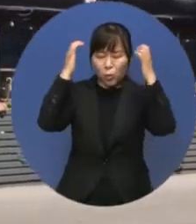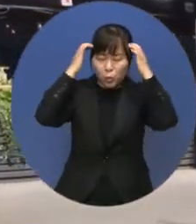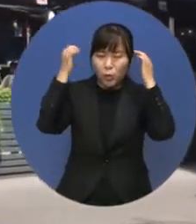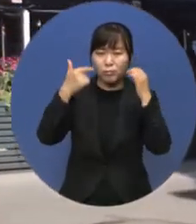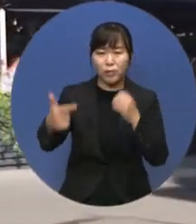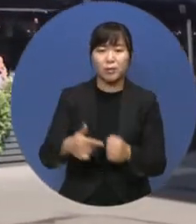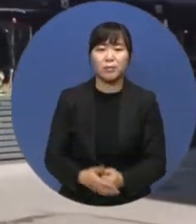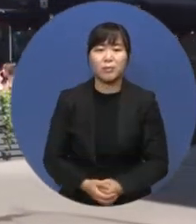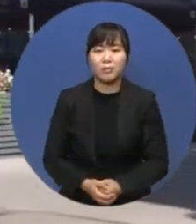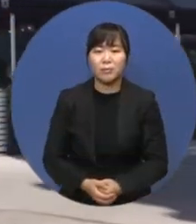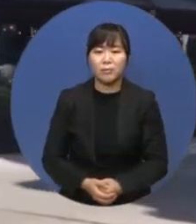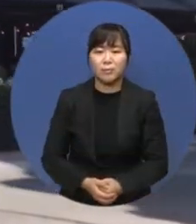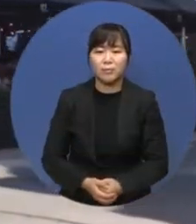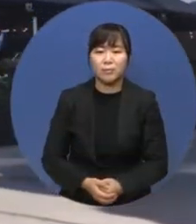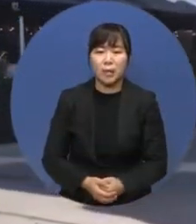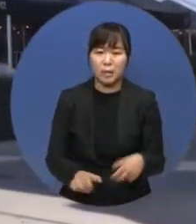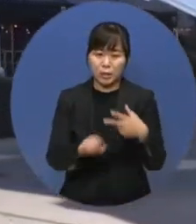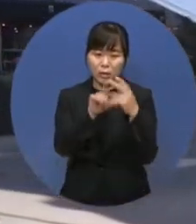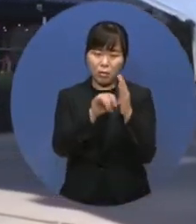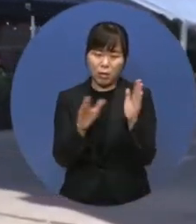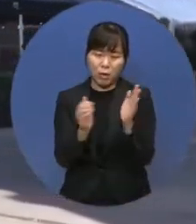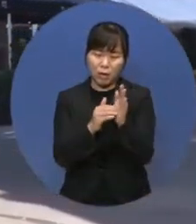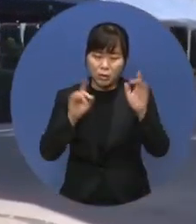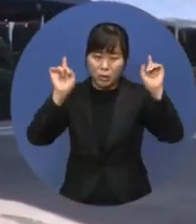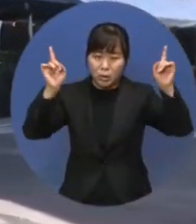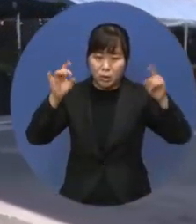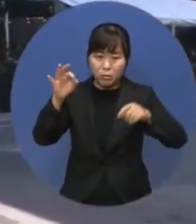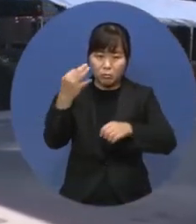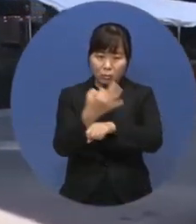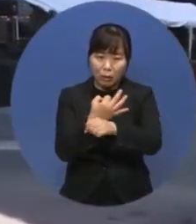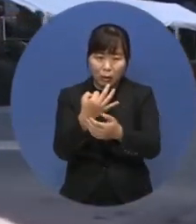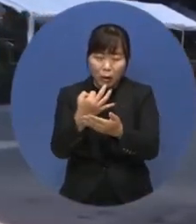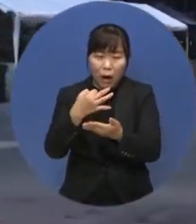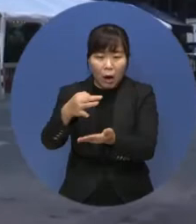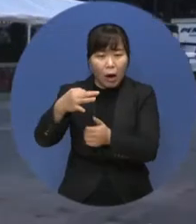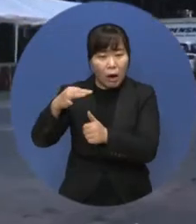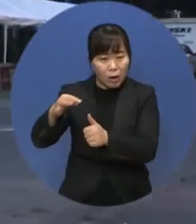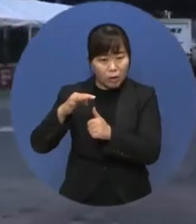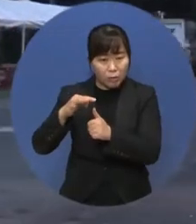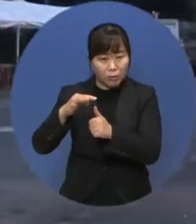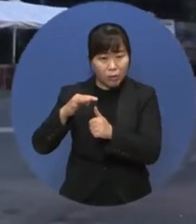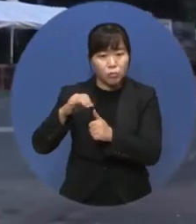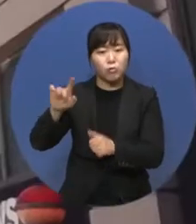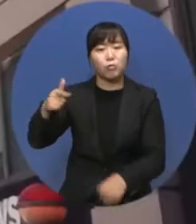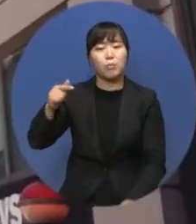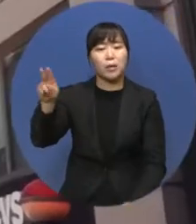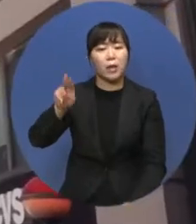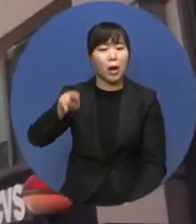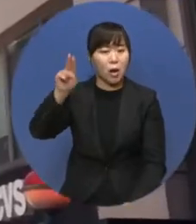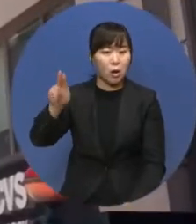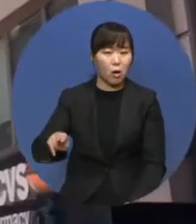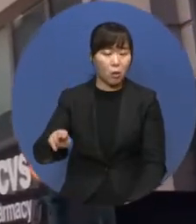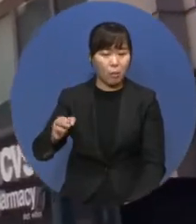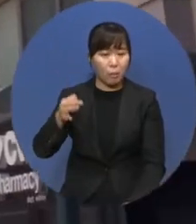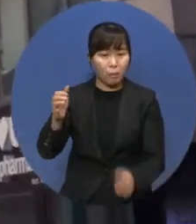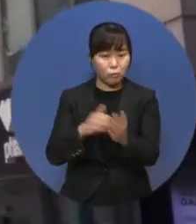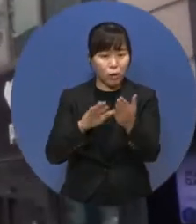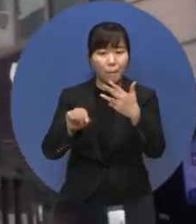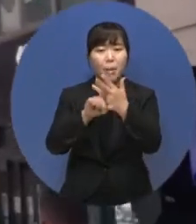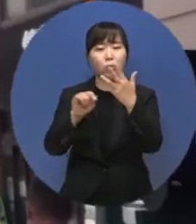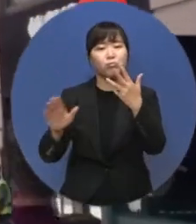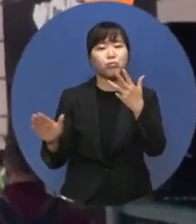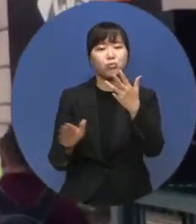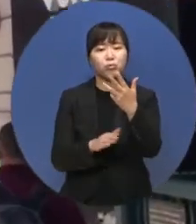있습니다. 7월까지 실업수당 외에 매주 추가로 지불되던 연방 FPUC 600달러를 지급 이후